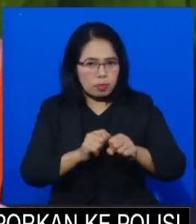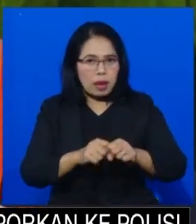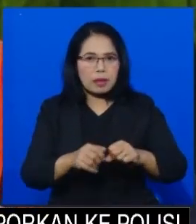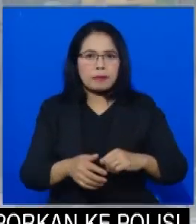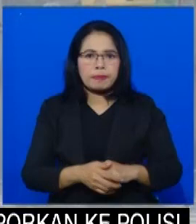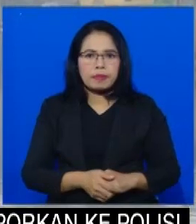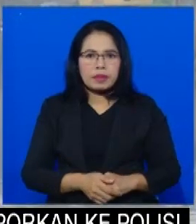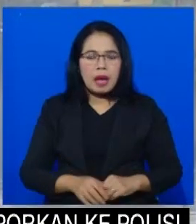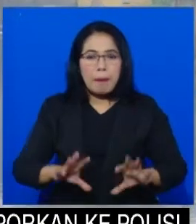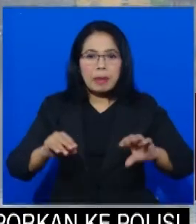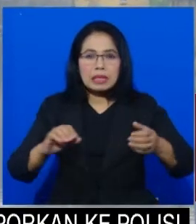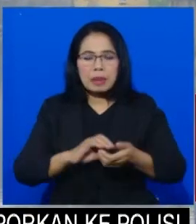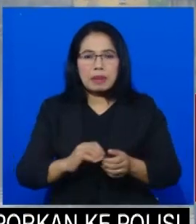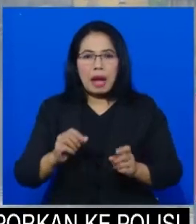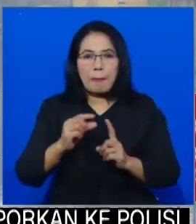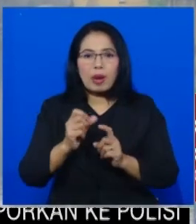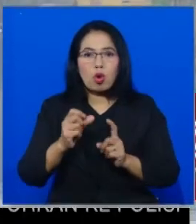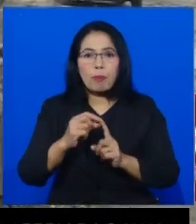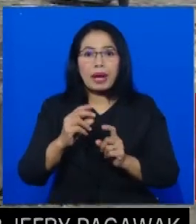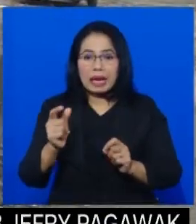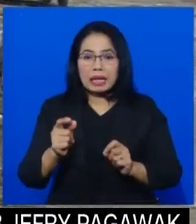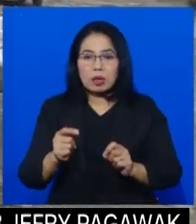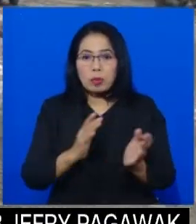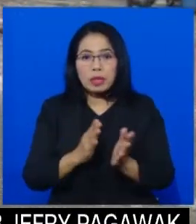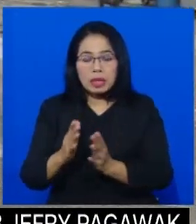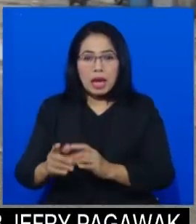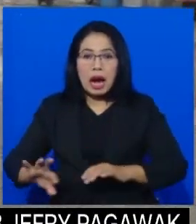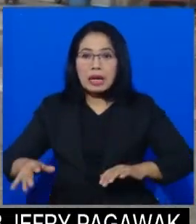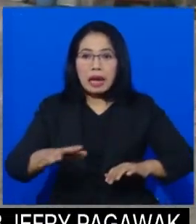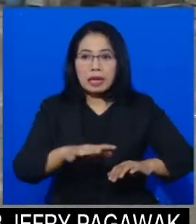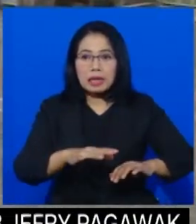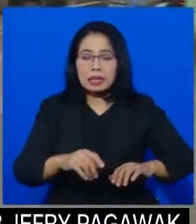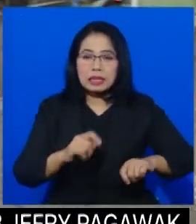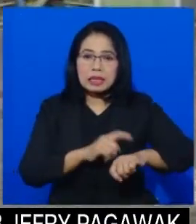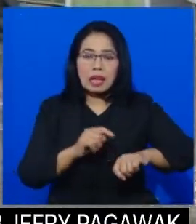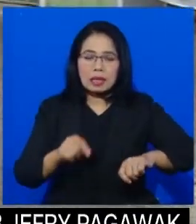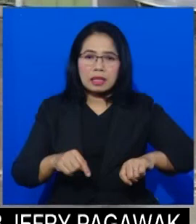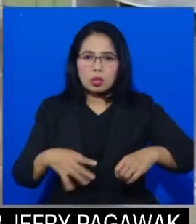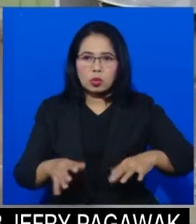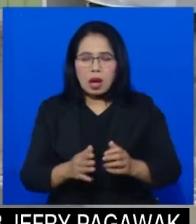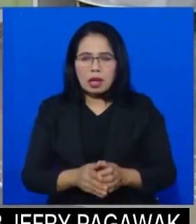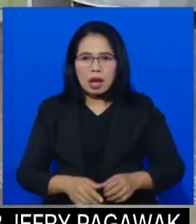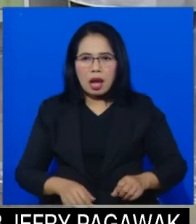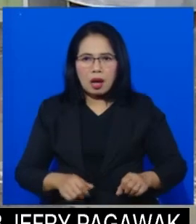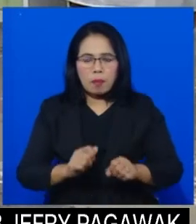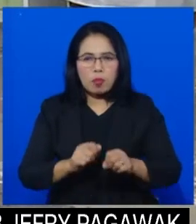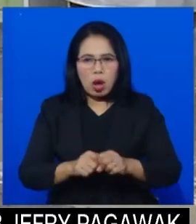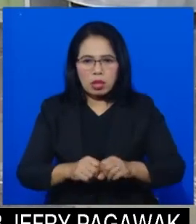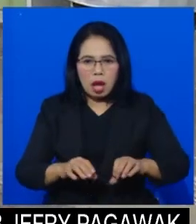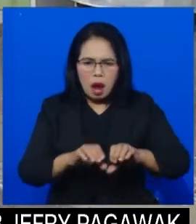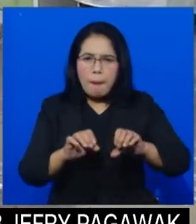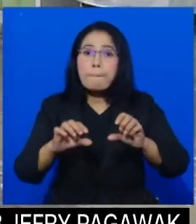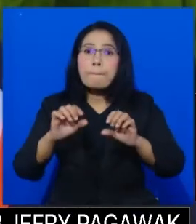juga membantu kita menyediakan air bakunya. Jadi saat ini sedang ada infrastruktur panjang pipa yang